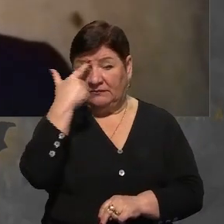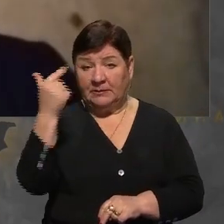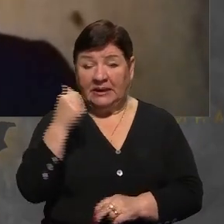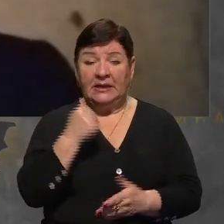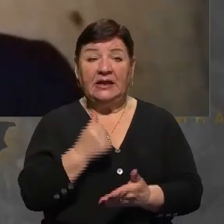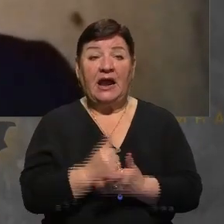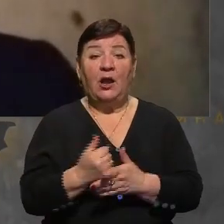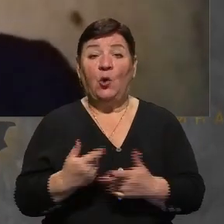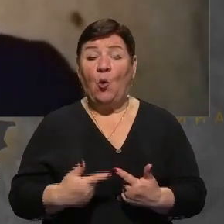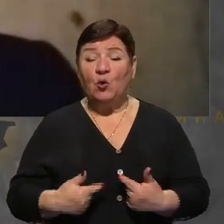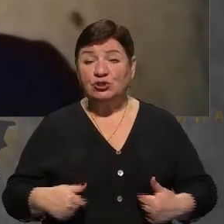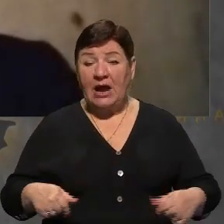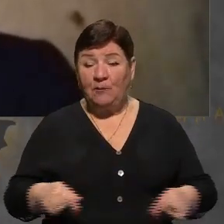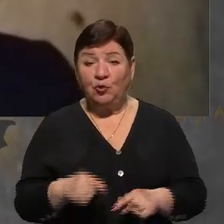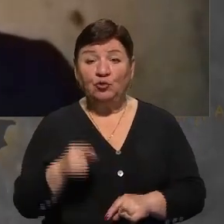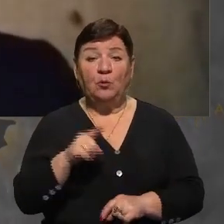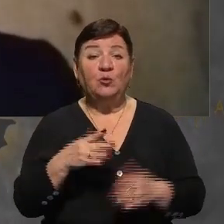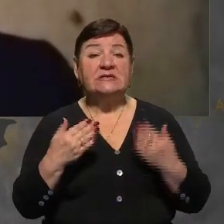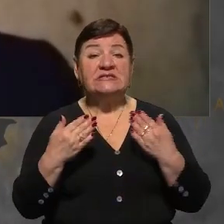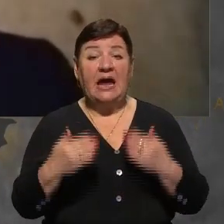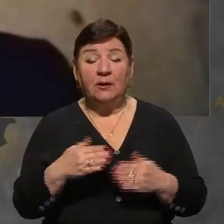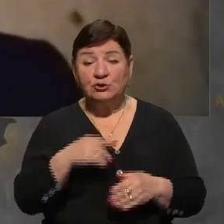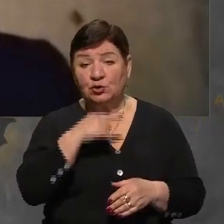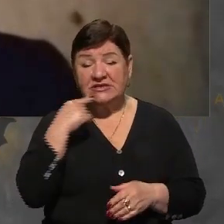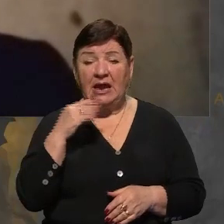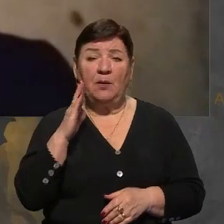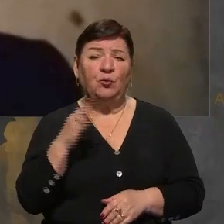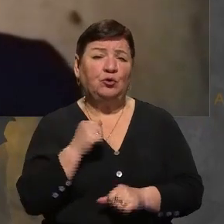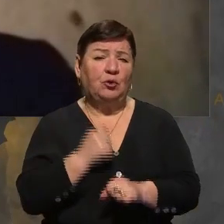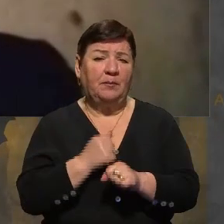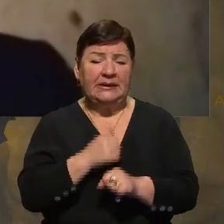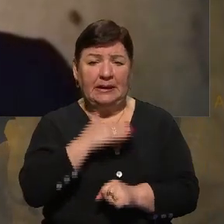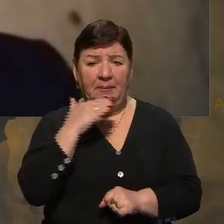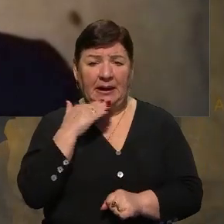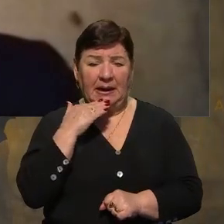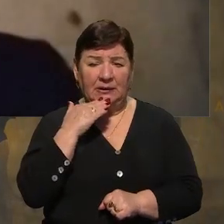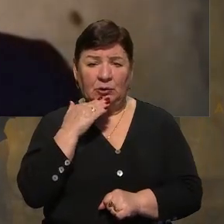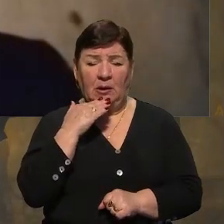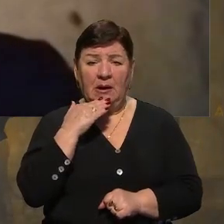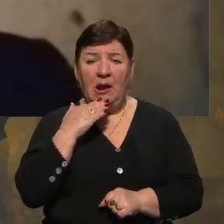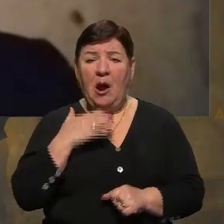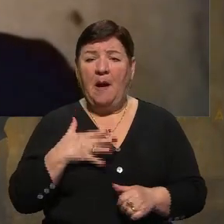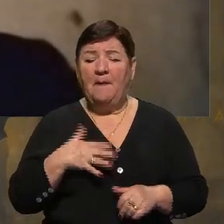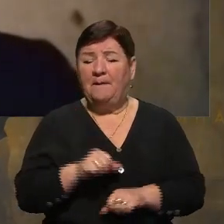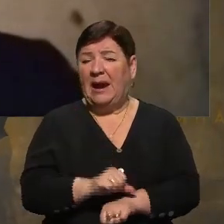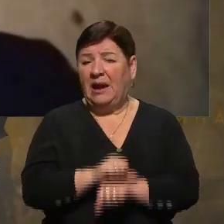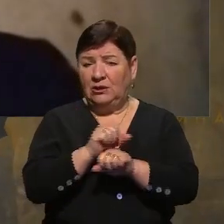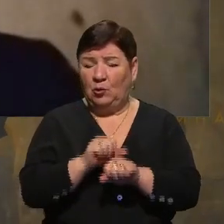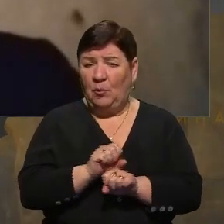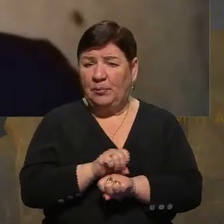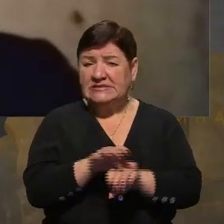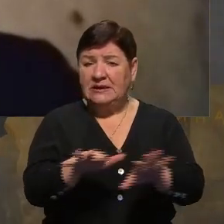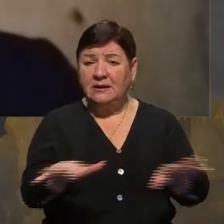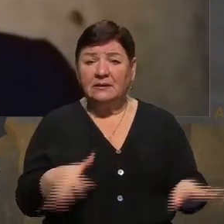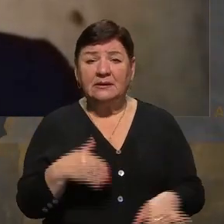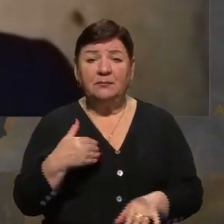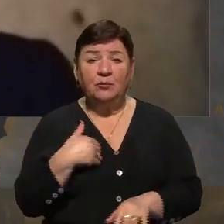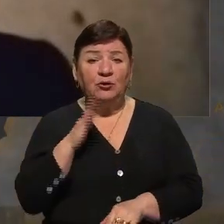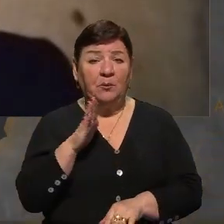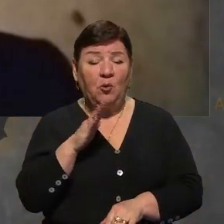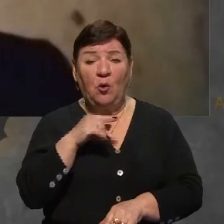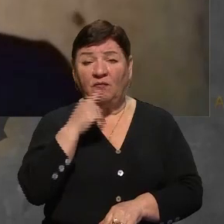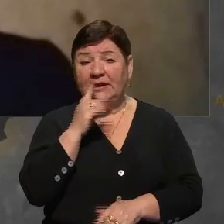Генерального штабу, тому що зараз росіяни будуть робити дуже багато вкидів. Мета – посіяти паніку. Будемо казати відверто,